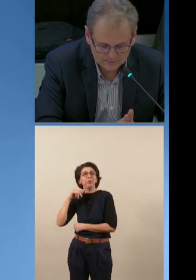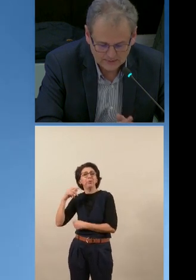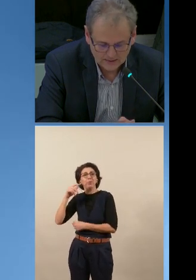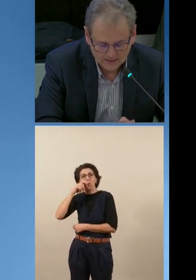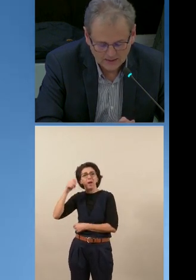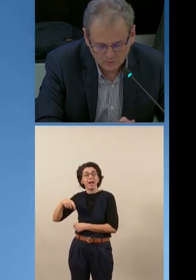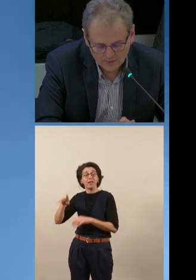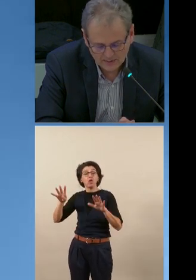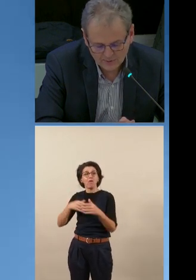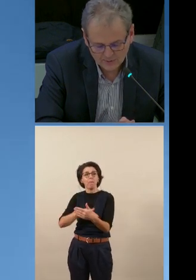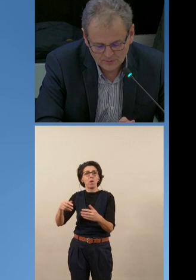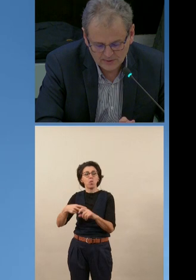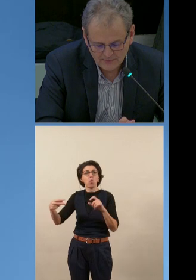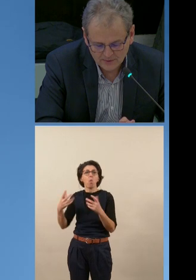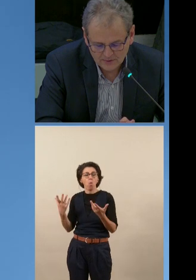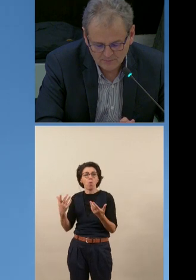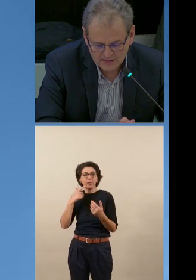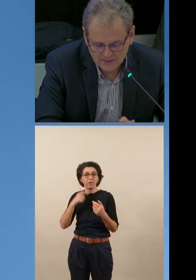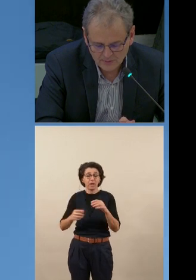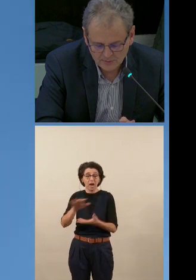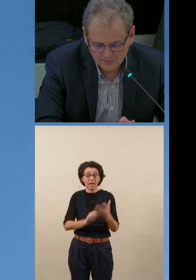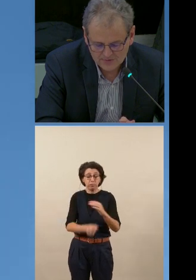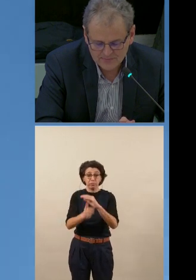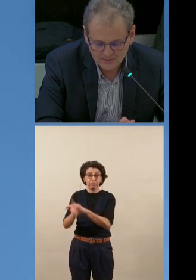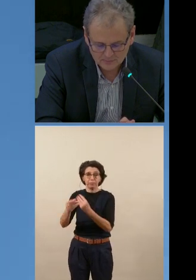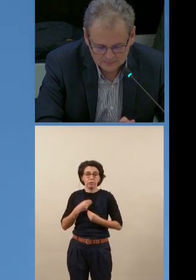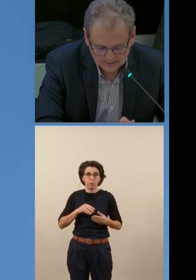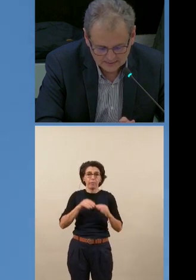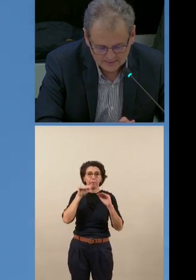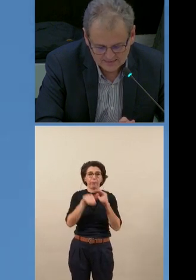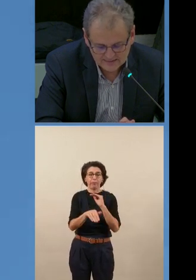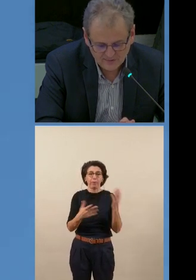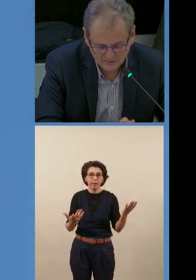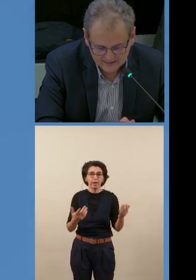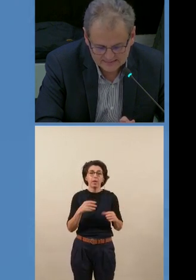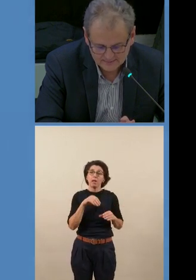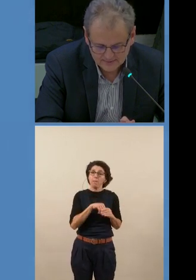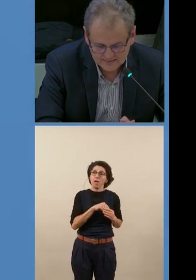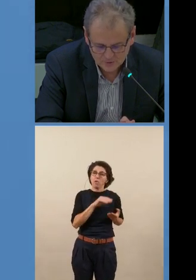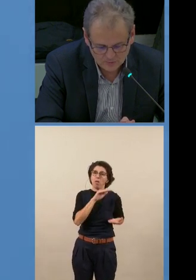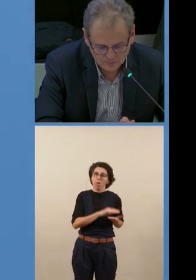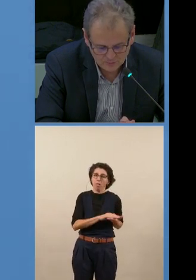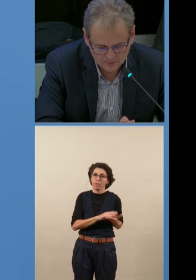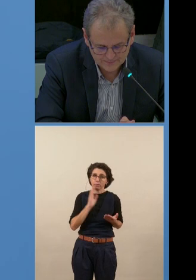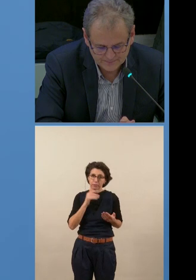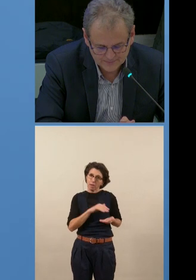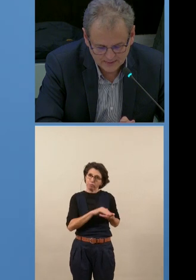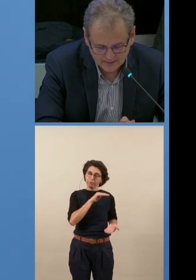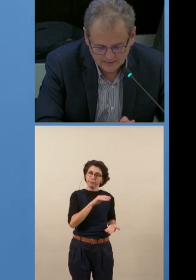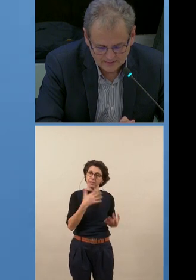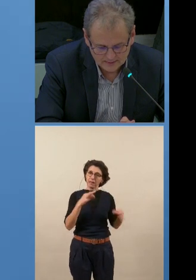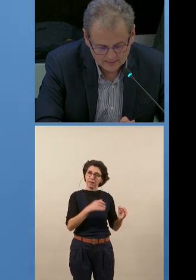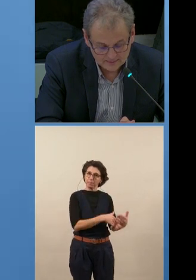d'euros et donc avoir une épargne nette minimale de de 10 millions c'est faire face à ces chocs